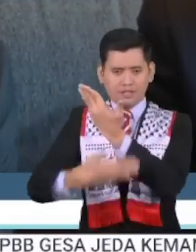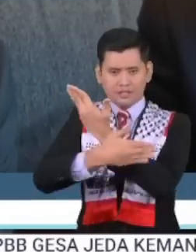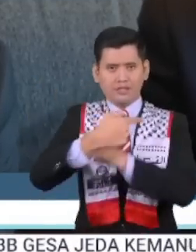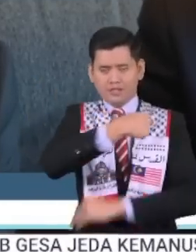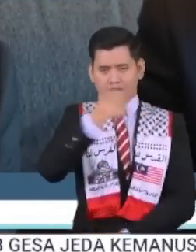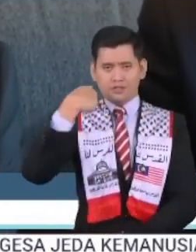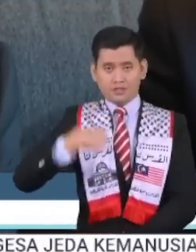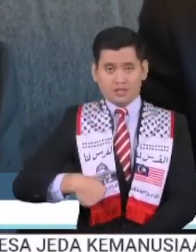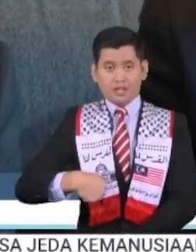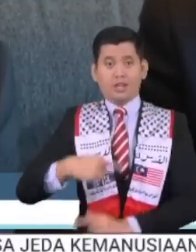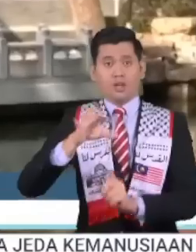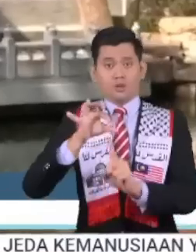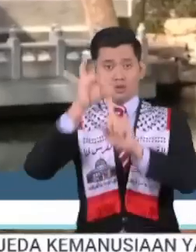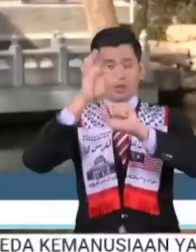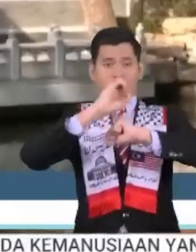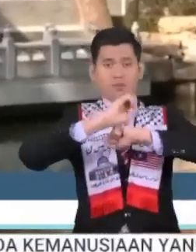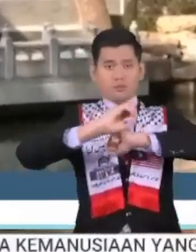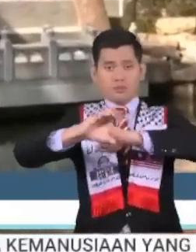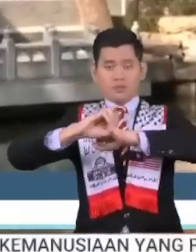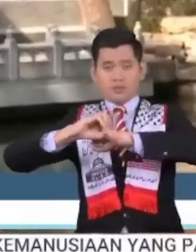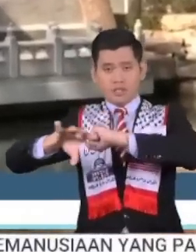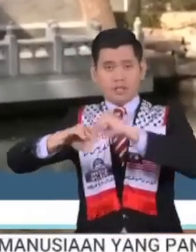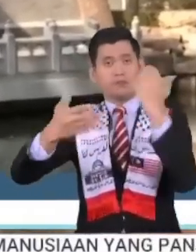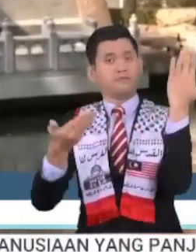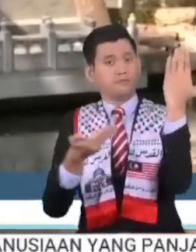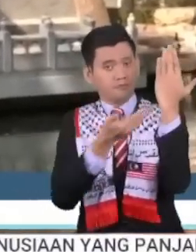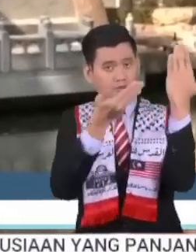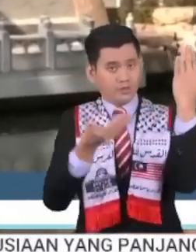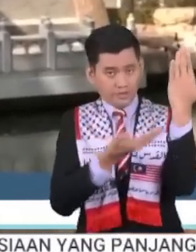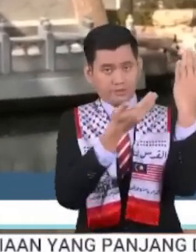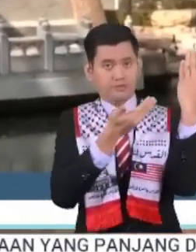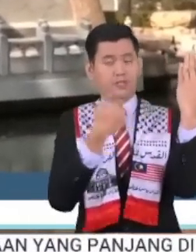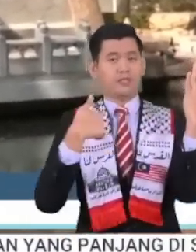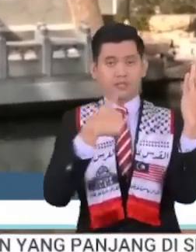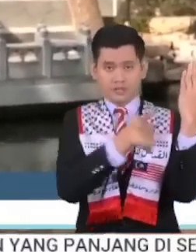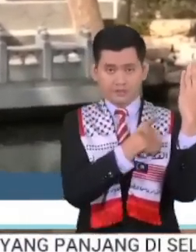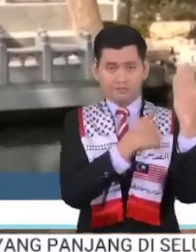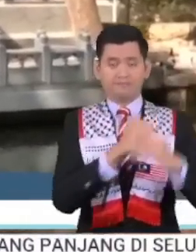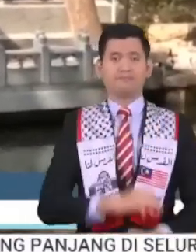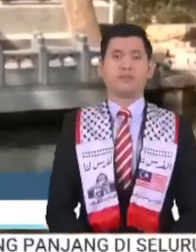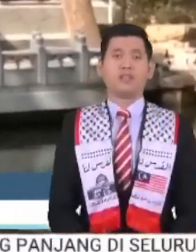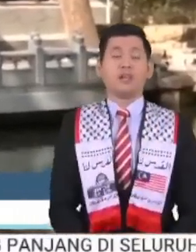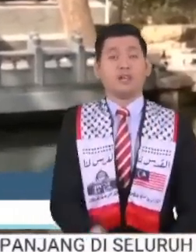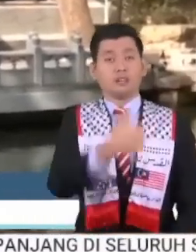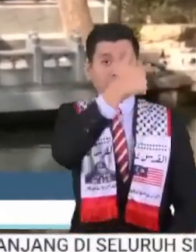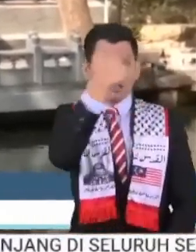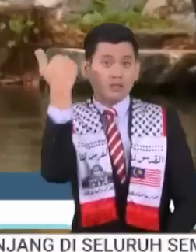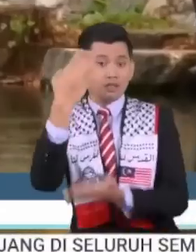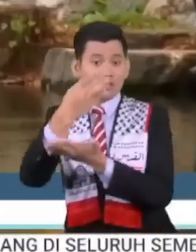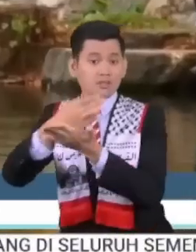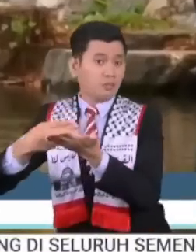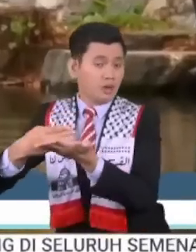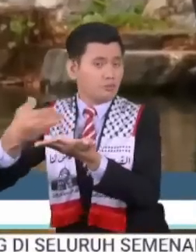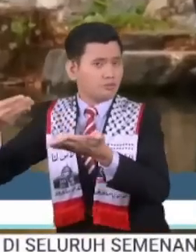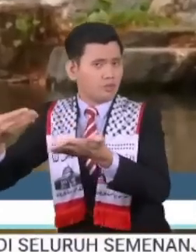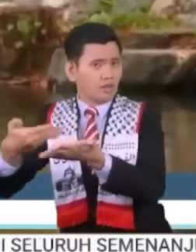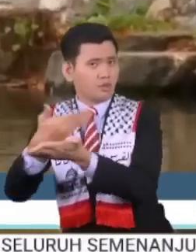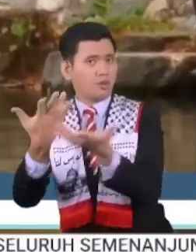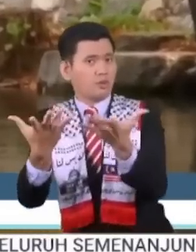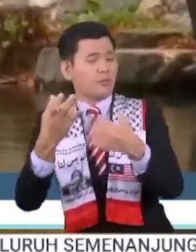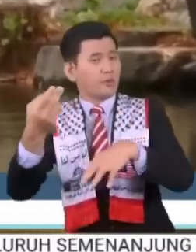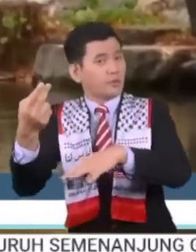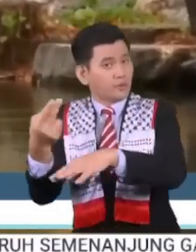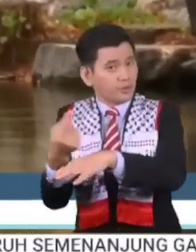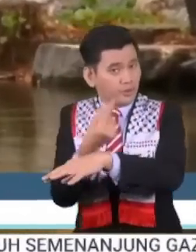dalam mempromosikan produk sawit kita. Sebab yang sebahagian saja baru nak